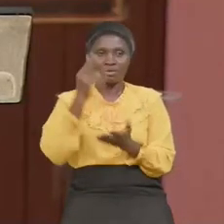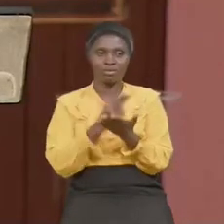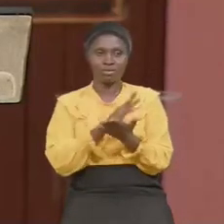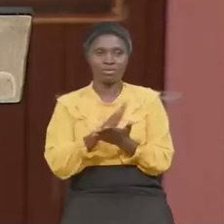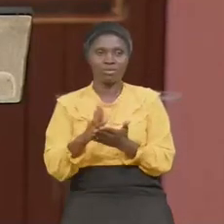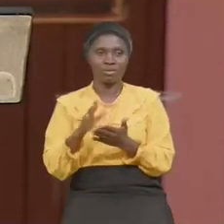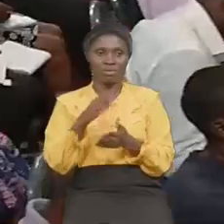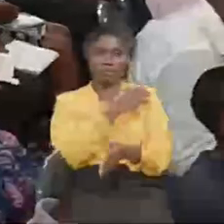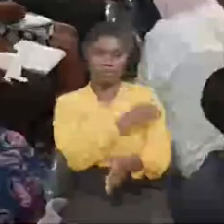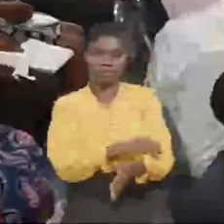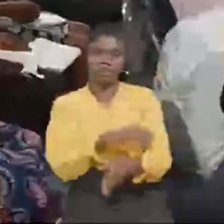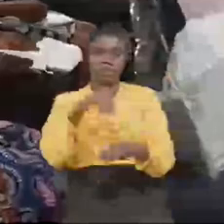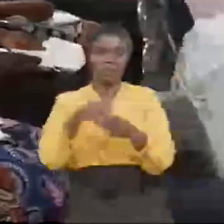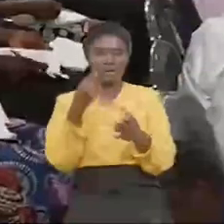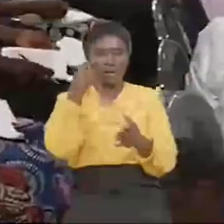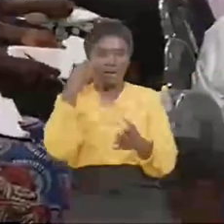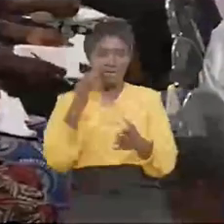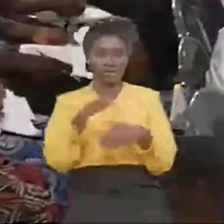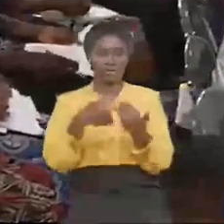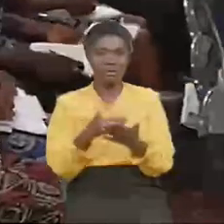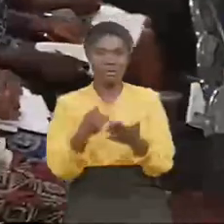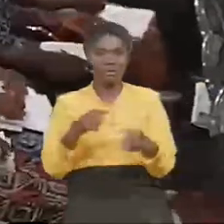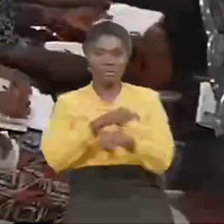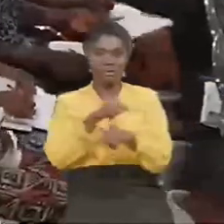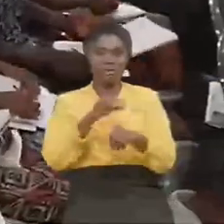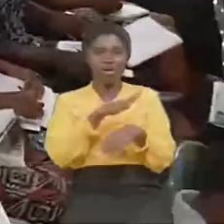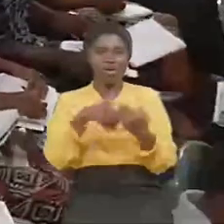le salut de notre Dieu.